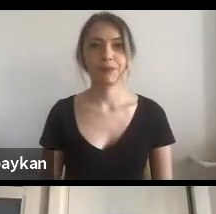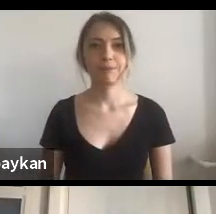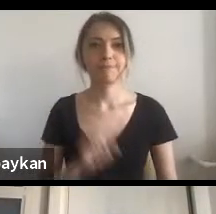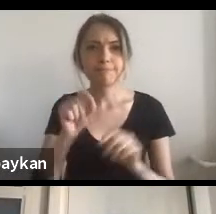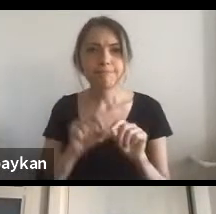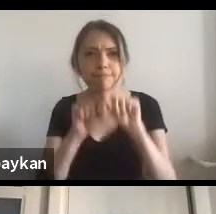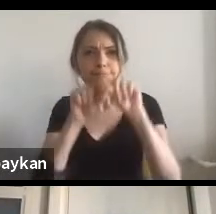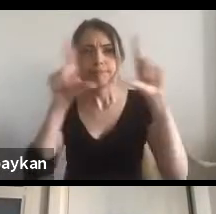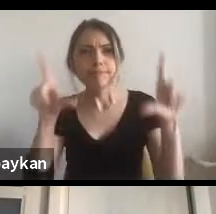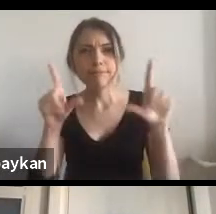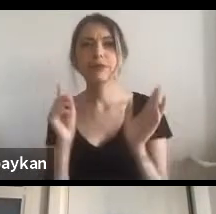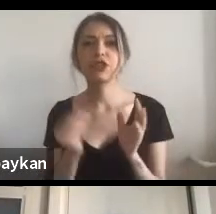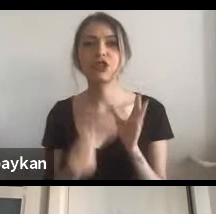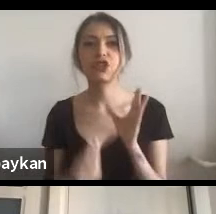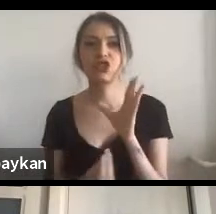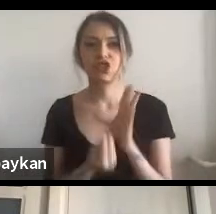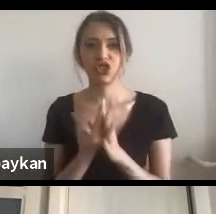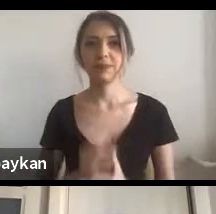ekranlarınıza